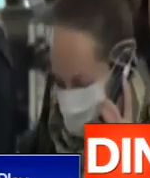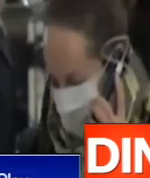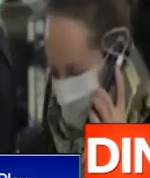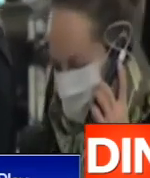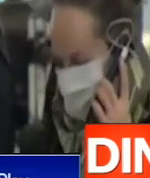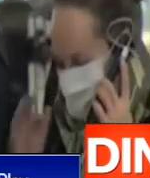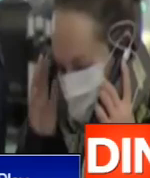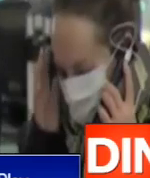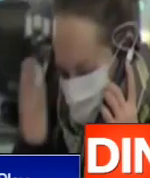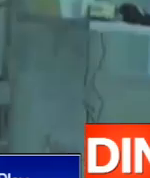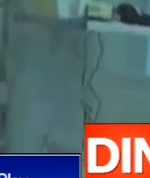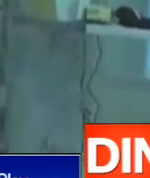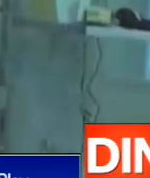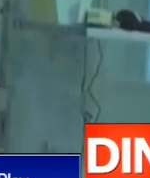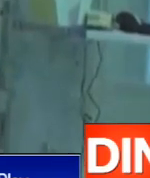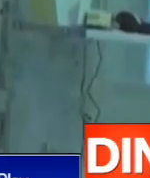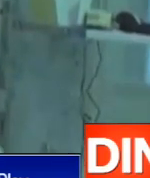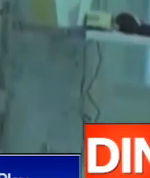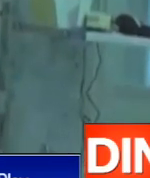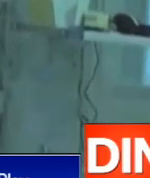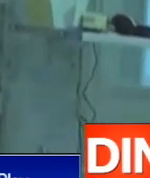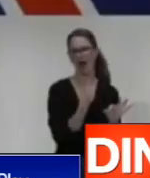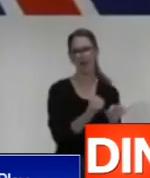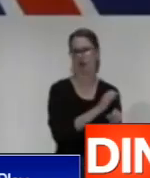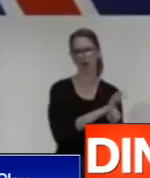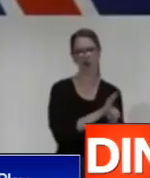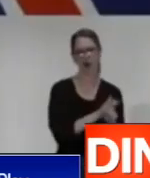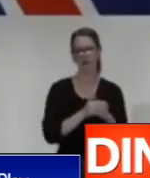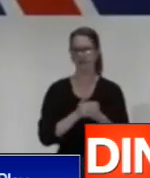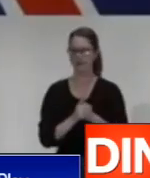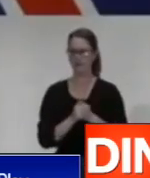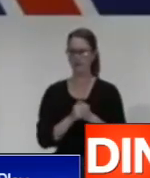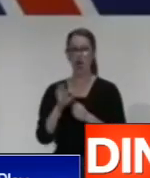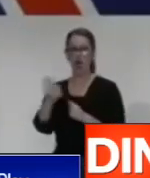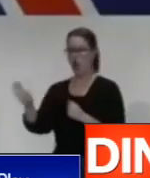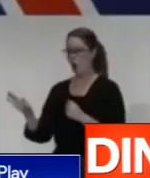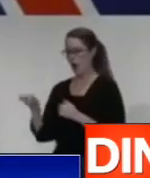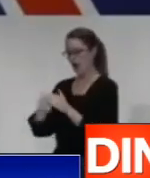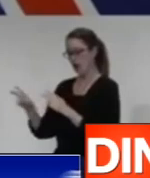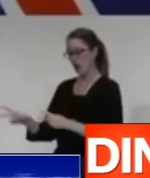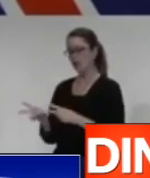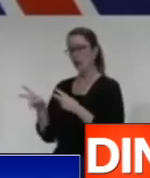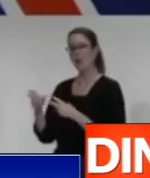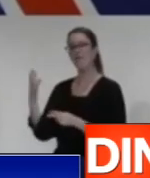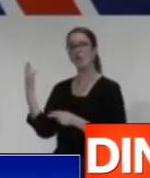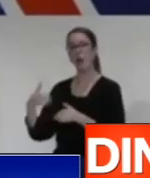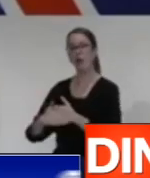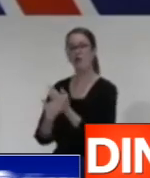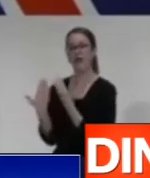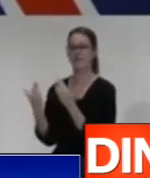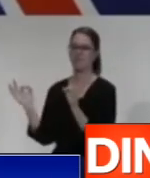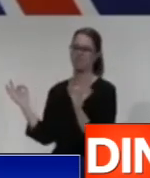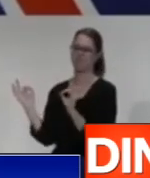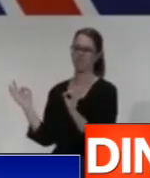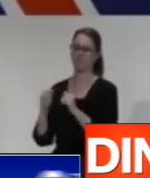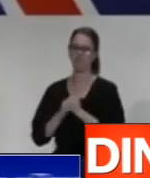टेस्टिंग का अहतमाम किया और कोरोना वायरस को काबू में रखने में कामयाब रहे। We had no one in hospital for COVID-19 for 12 days.